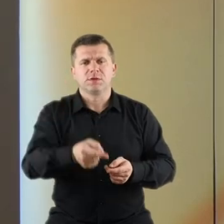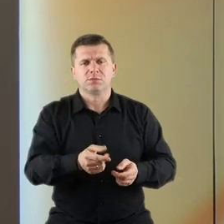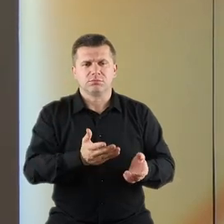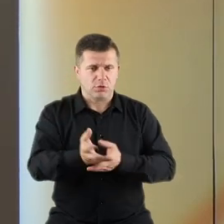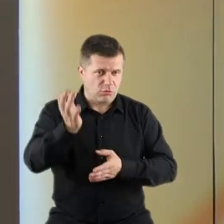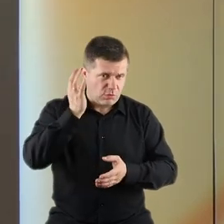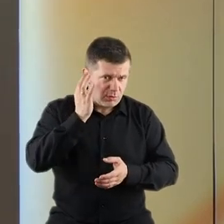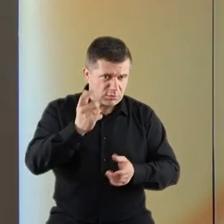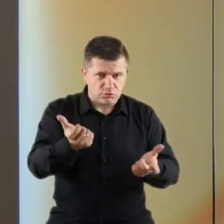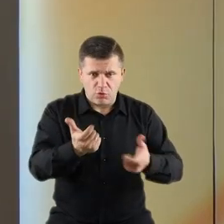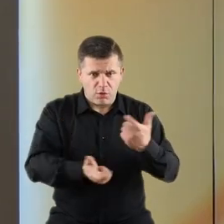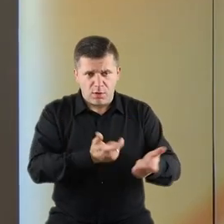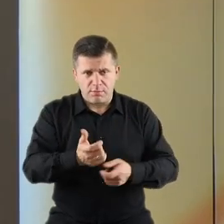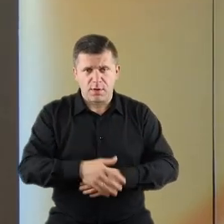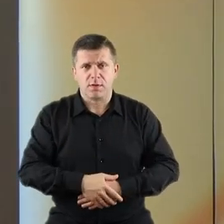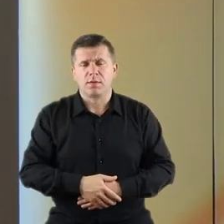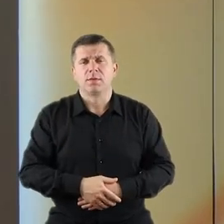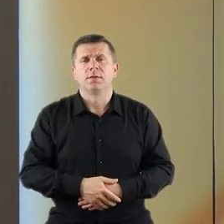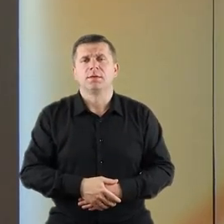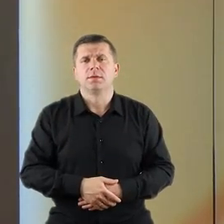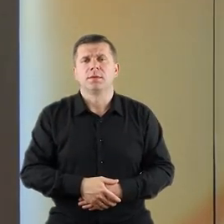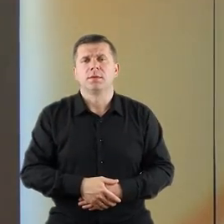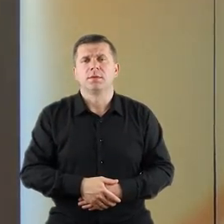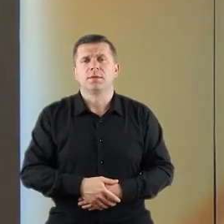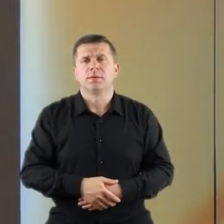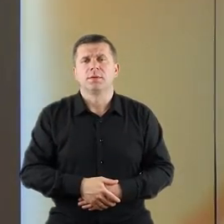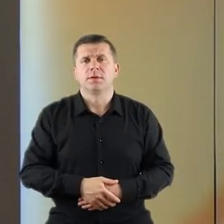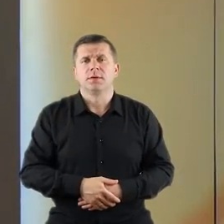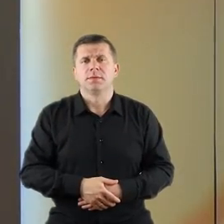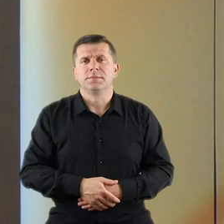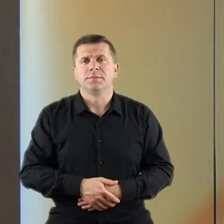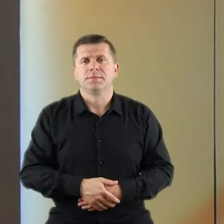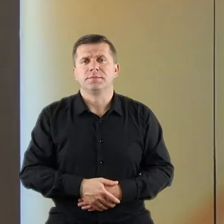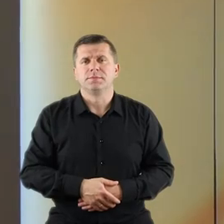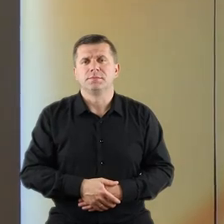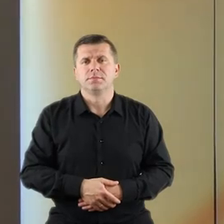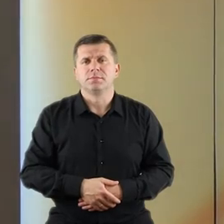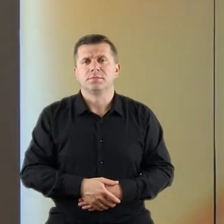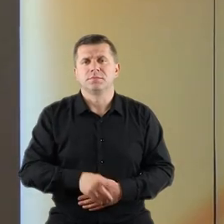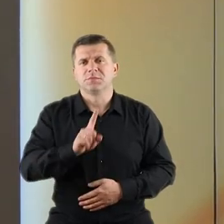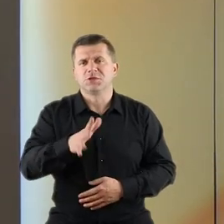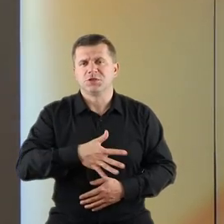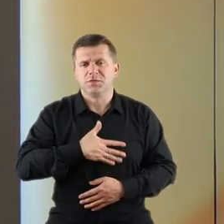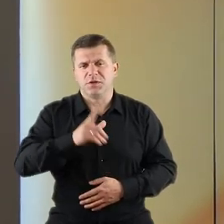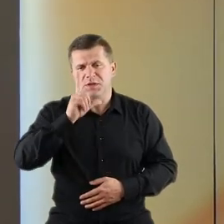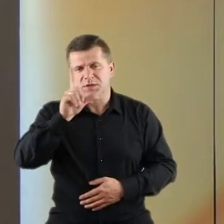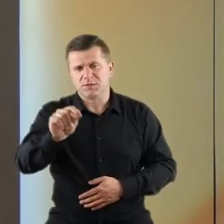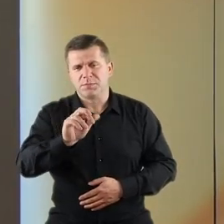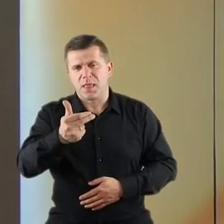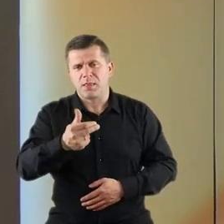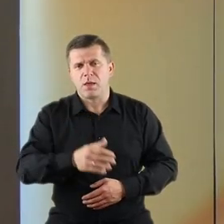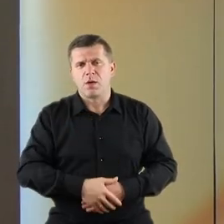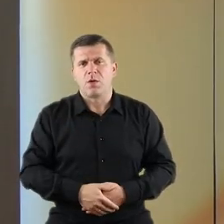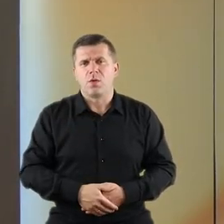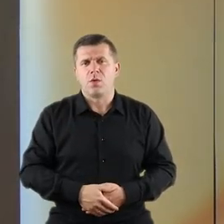Idźcie pod planety planety to chmury tak tętnice z czyli Idźcie pod wieniec Ajax chłopa Idźcie